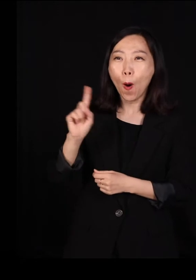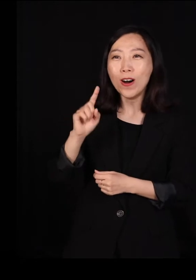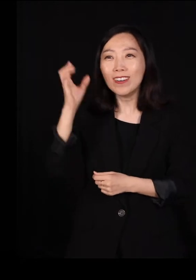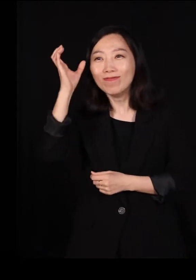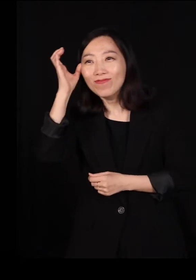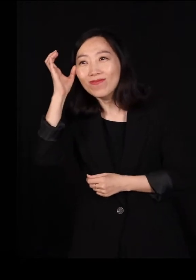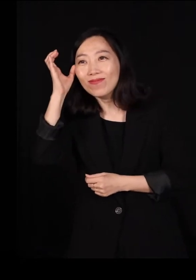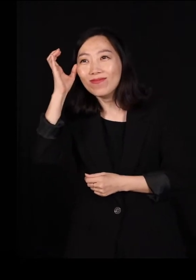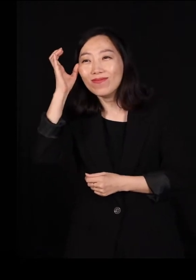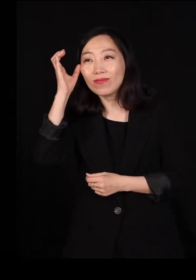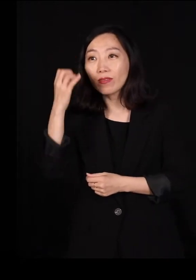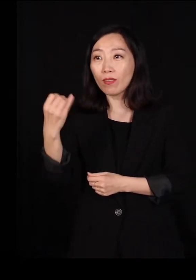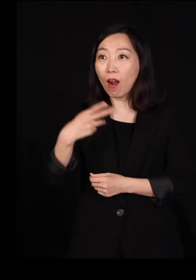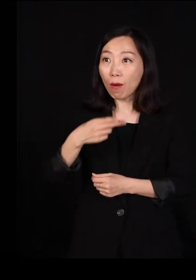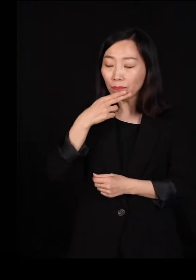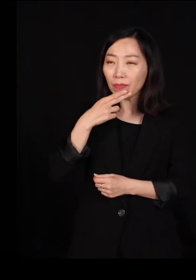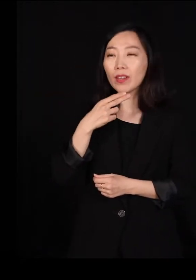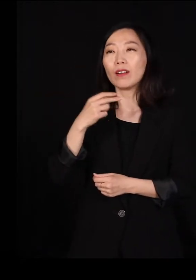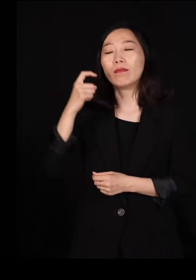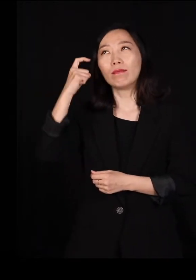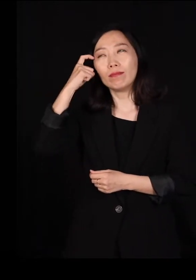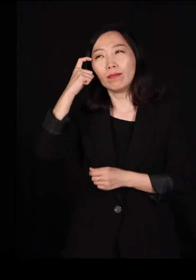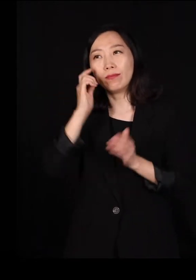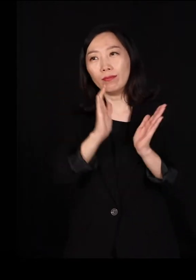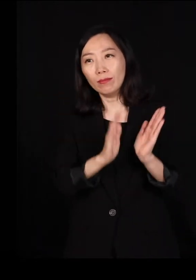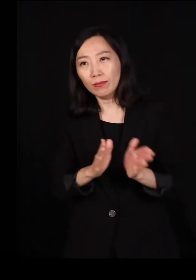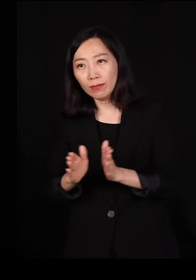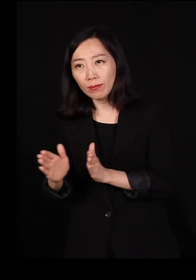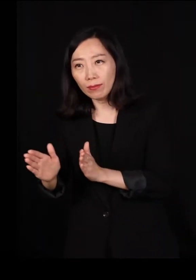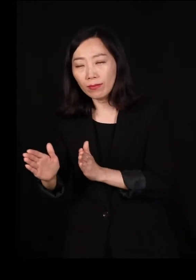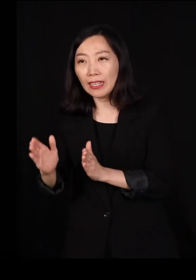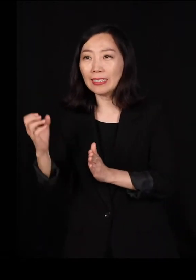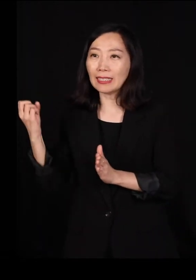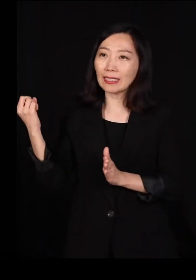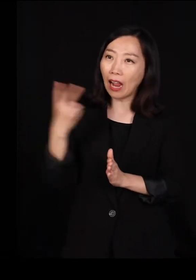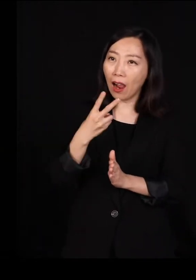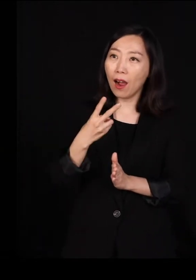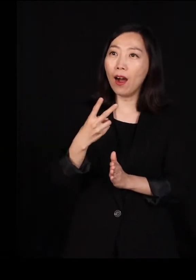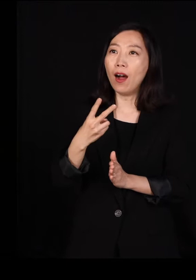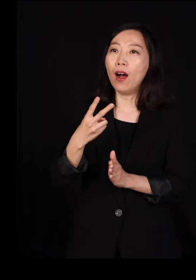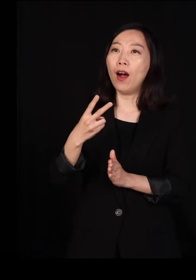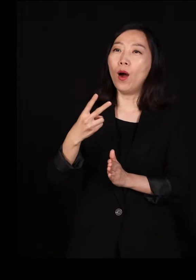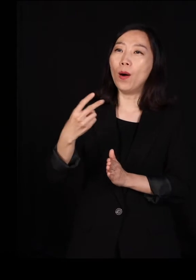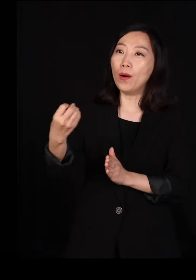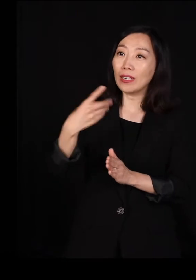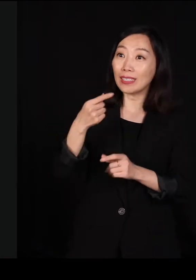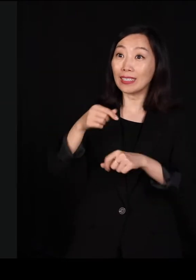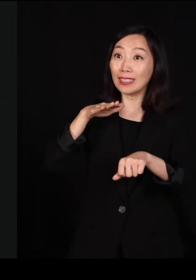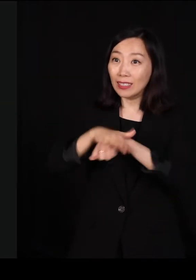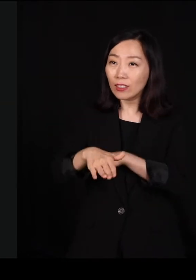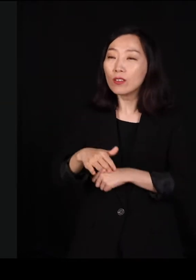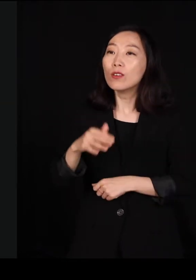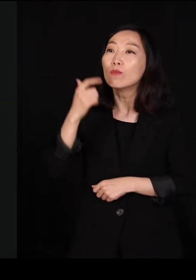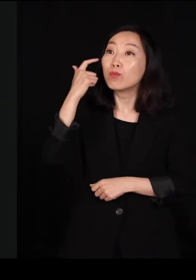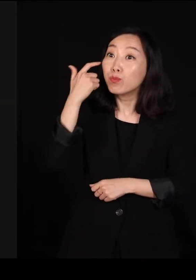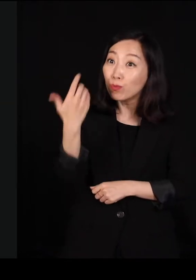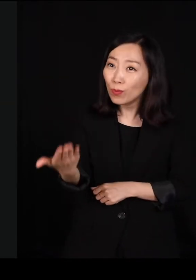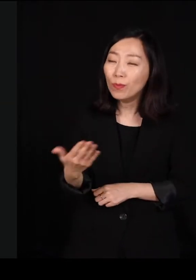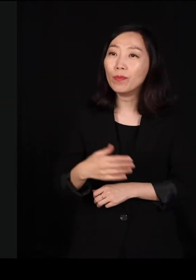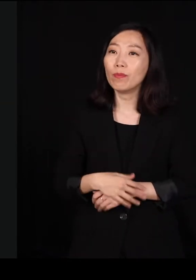안 나오면 대신 정리를 해주고 다시 돌려주는 거죠. 그리고 이런 식으로도 물어봐요. 뭐가 되고